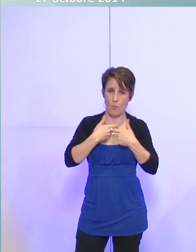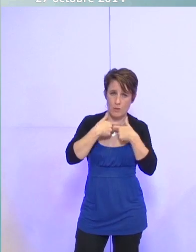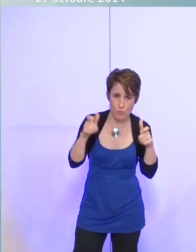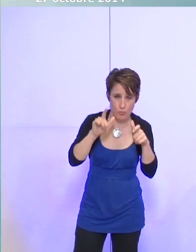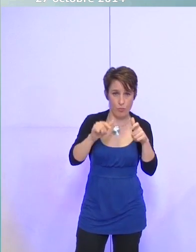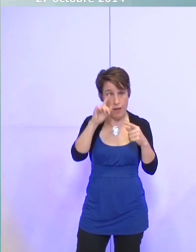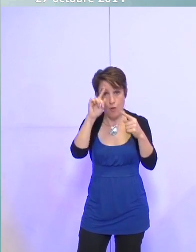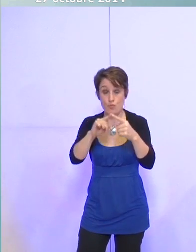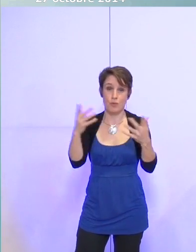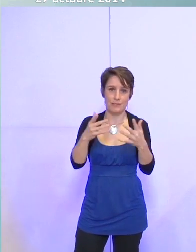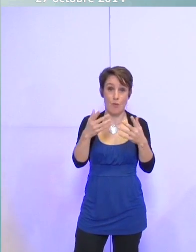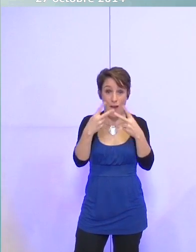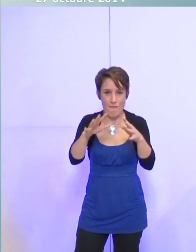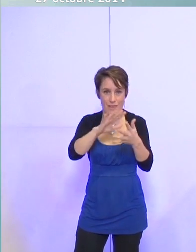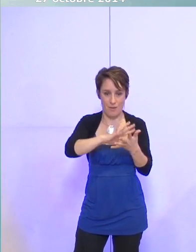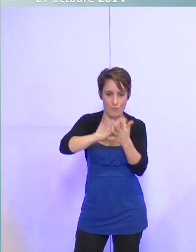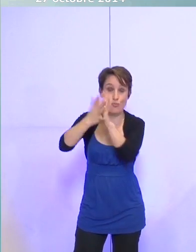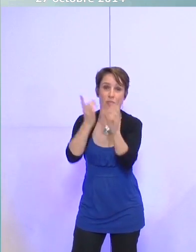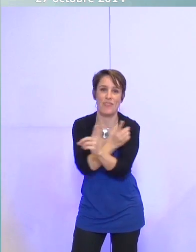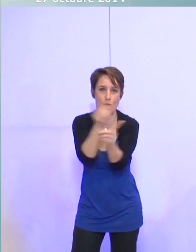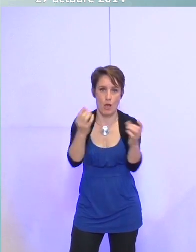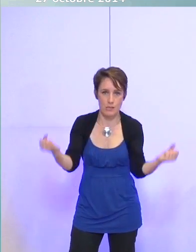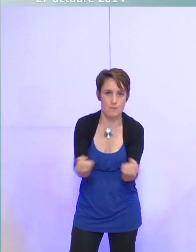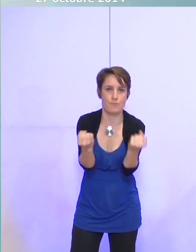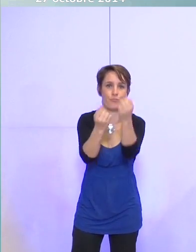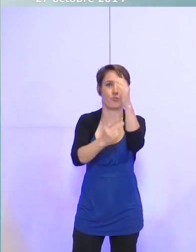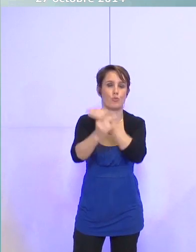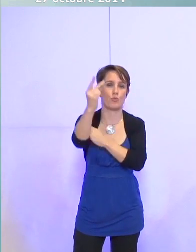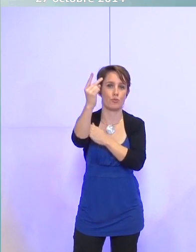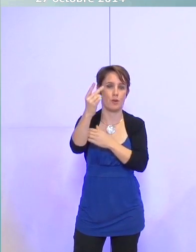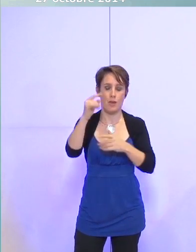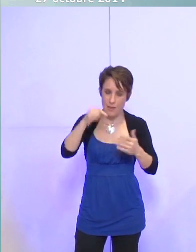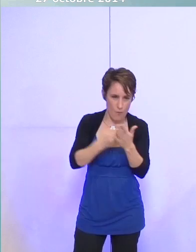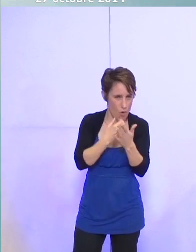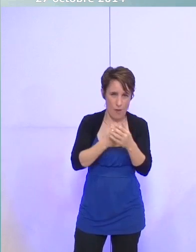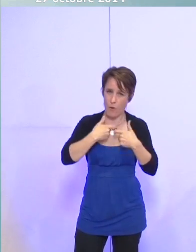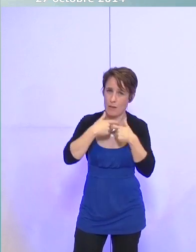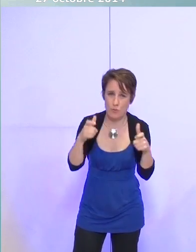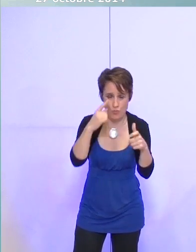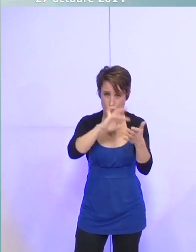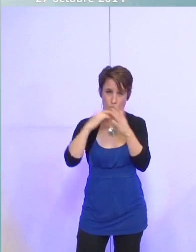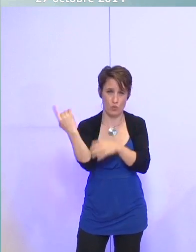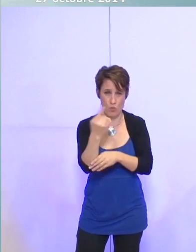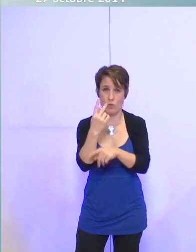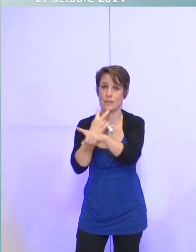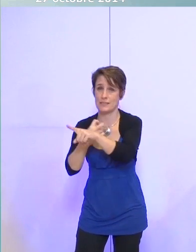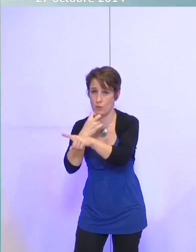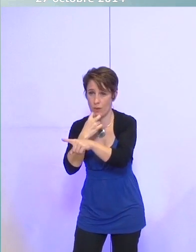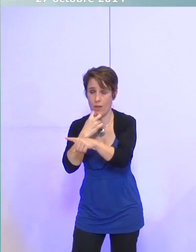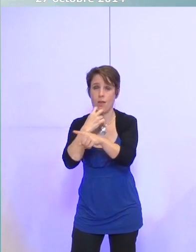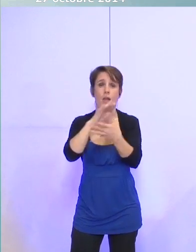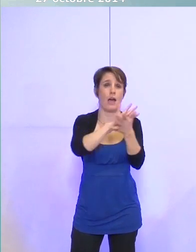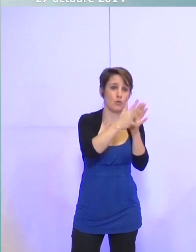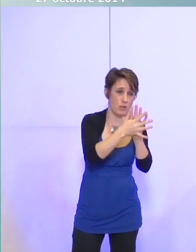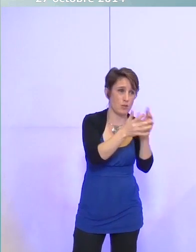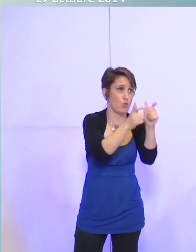cité. Libérer les données présente des intérêts pour tous, pour les citoyens, pour les institutions, pour les associations